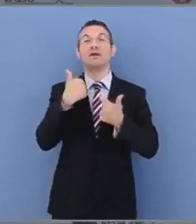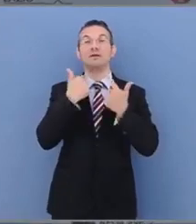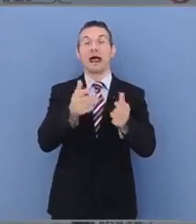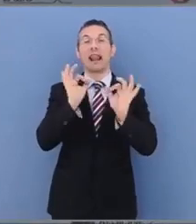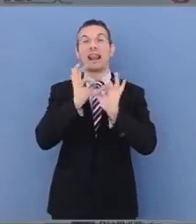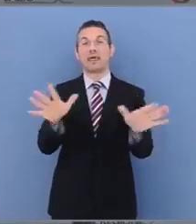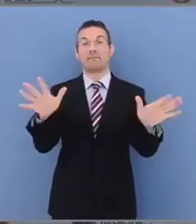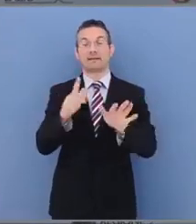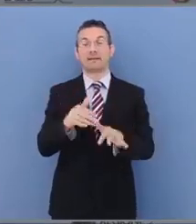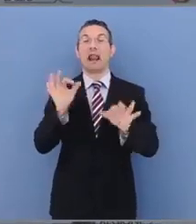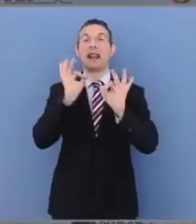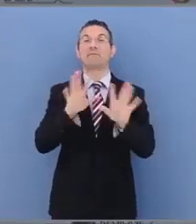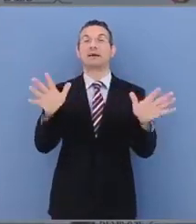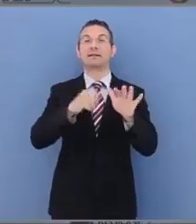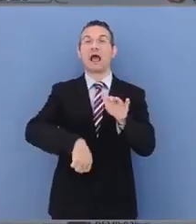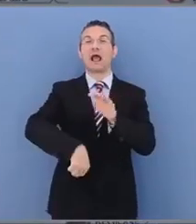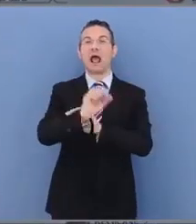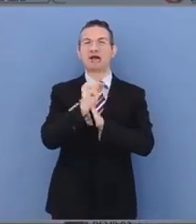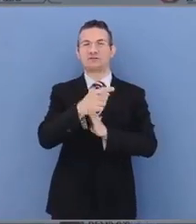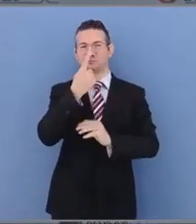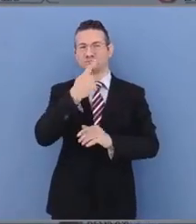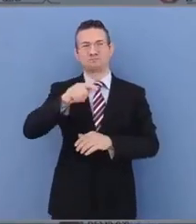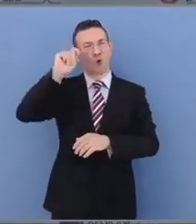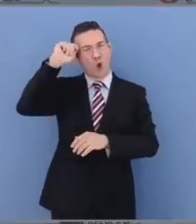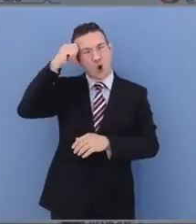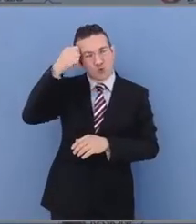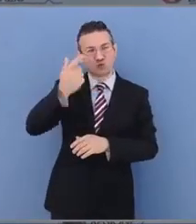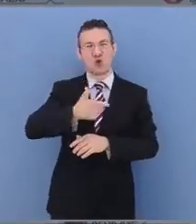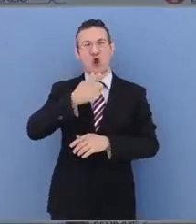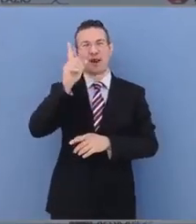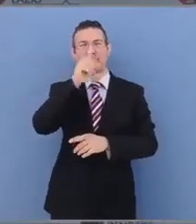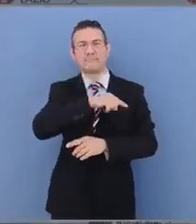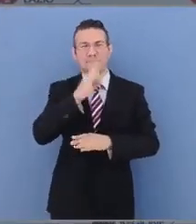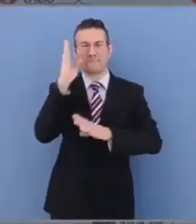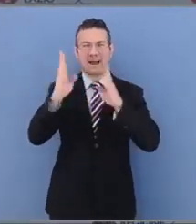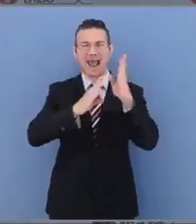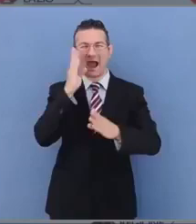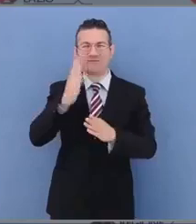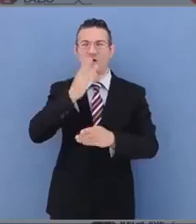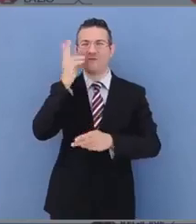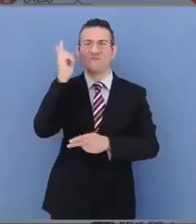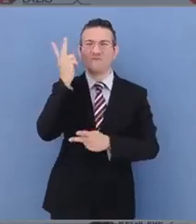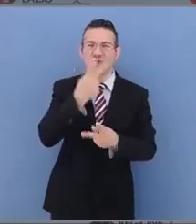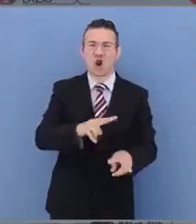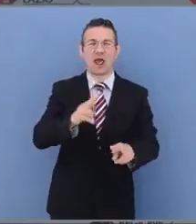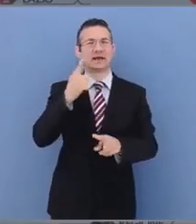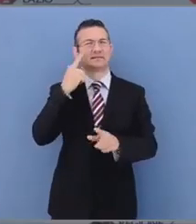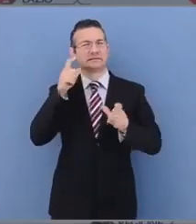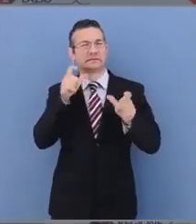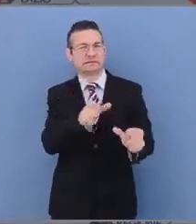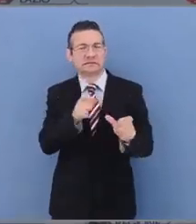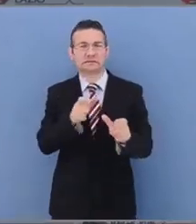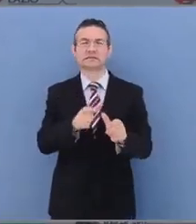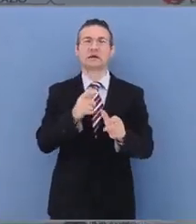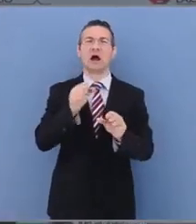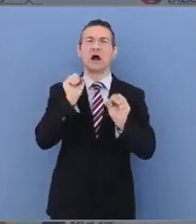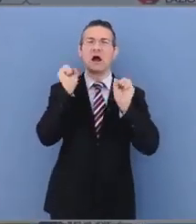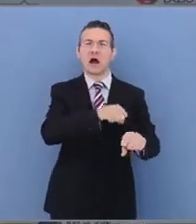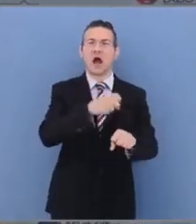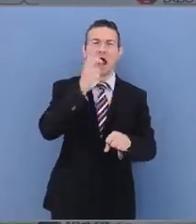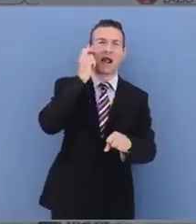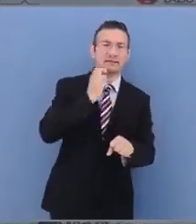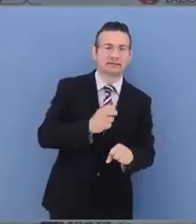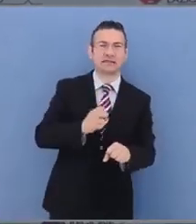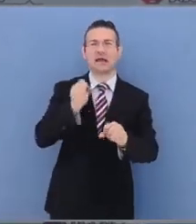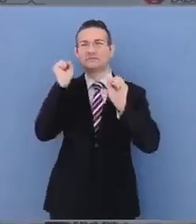da tutti i suoi fenomeni di corruzione, di mafia, di violenza, di agonismo esasperato, di antisemitismo, di razzismo.